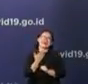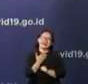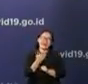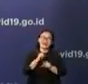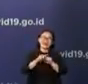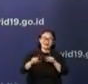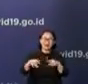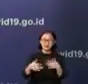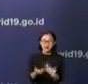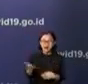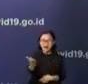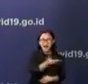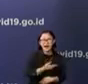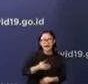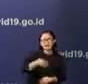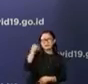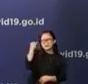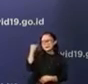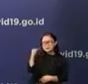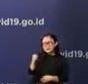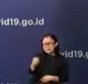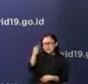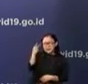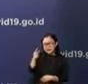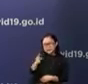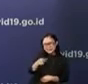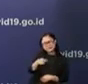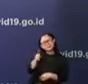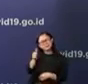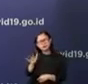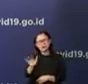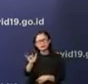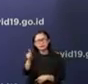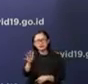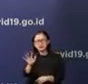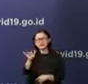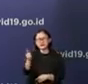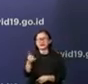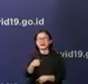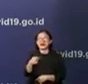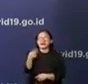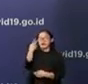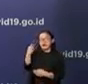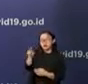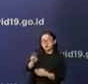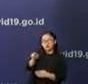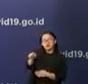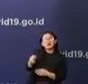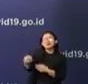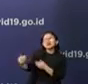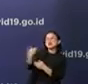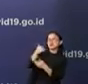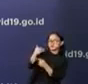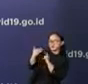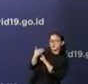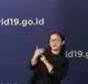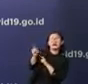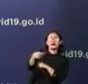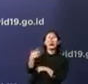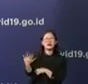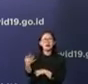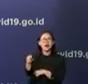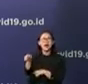tapi tentunya Kita juga harus kritis lengkapi informasi dan pengetahuan kita dari sumber yang terpercaya agar kita dapat secara